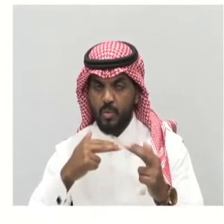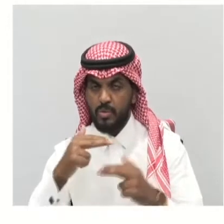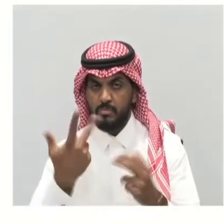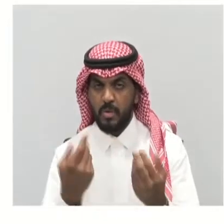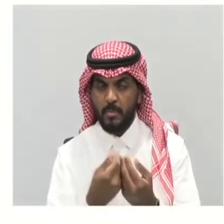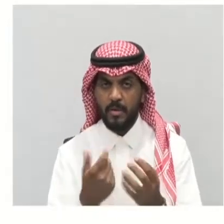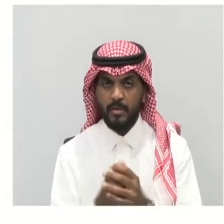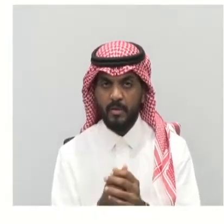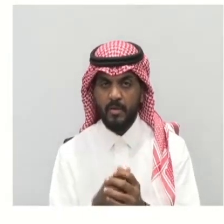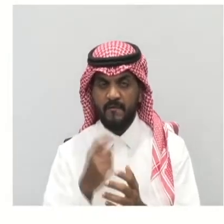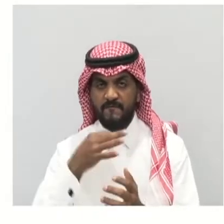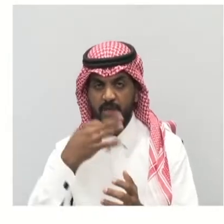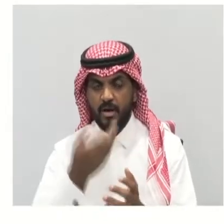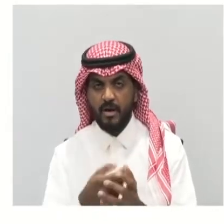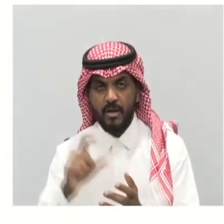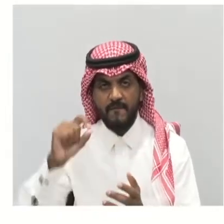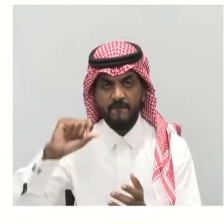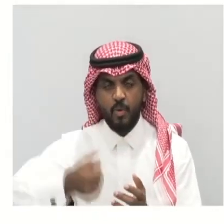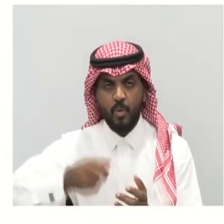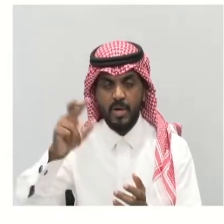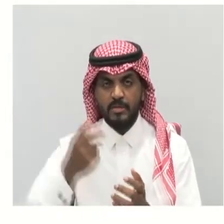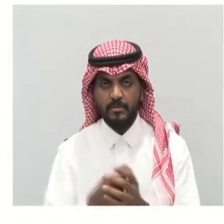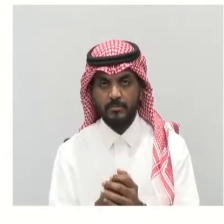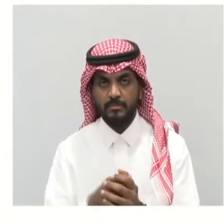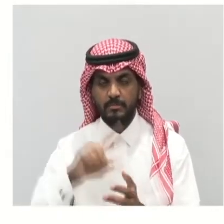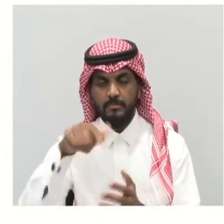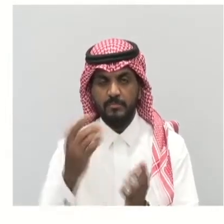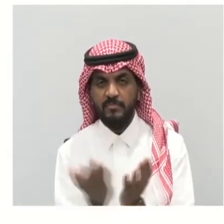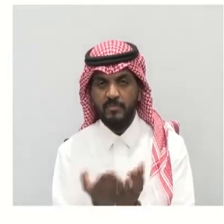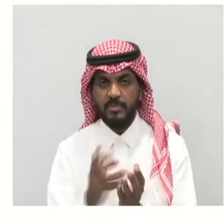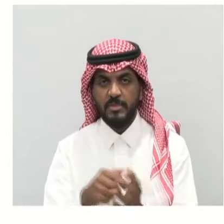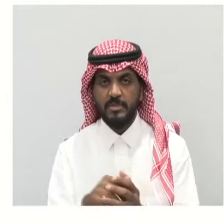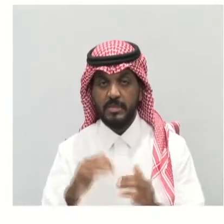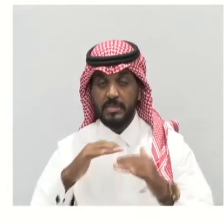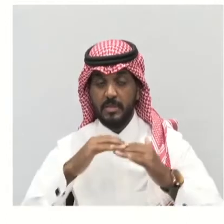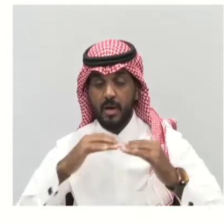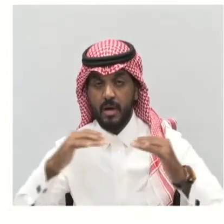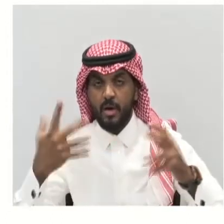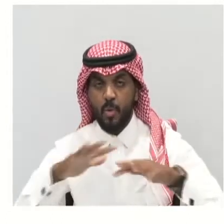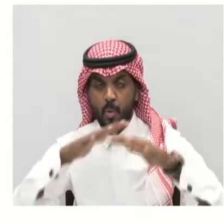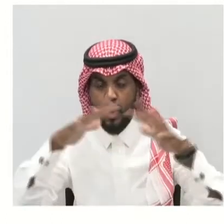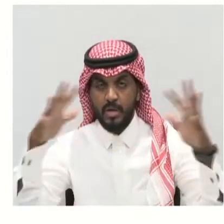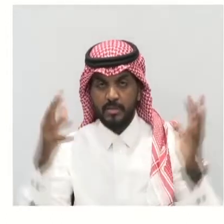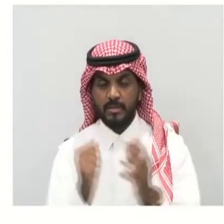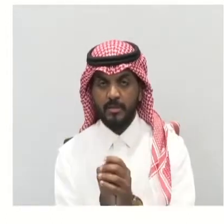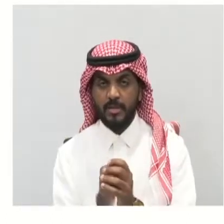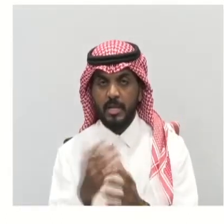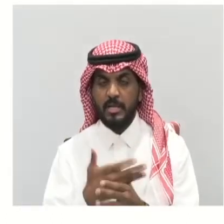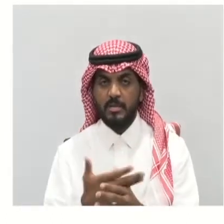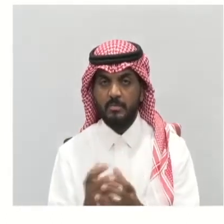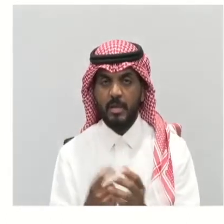بينهم، فقال فواز: في المدرسة ساحة واسعة، لما